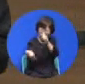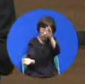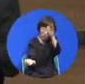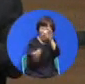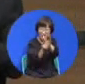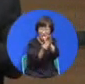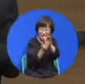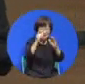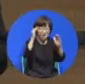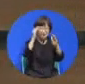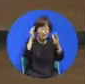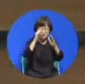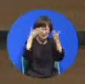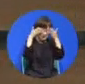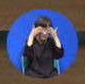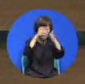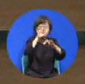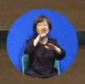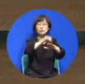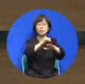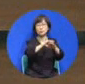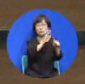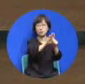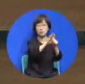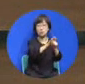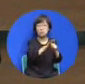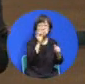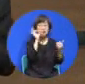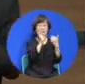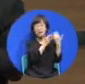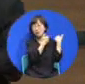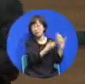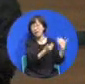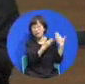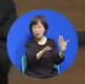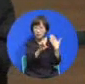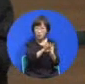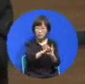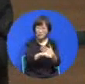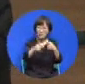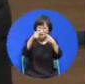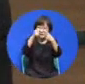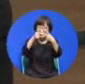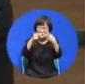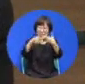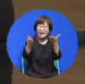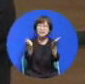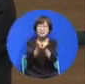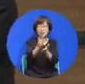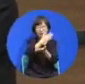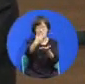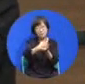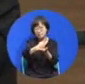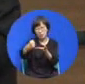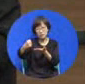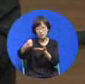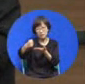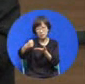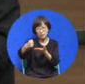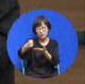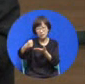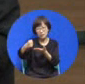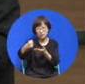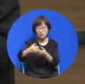뺏겨요. If we do not have this kind of concentrated school for healing and for the summits, they will be taken away by the